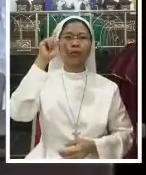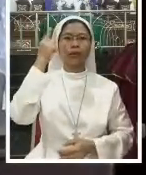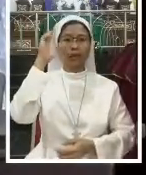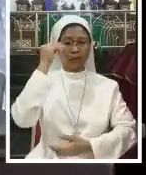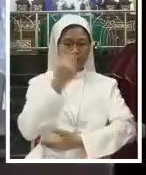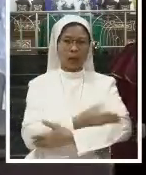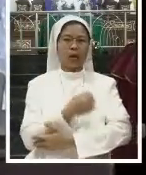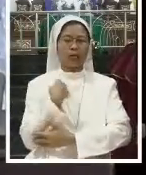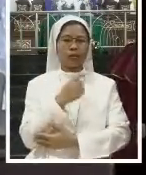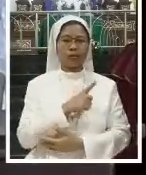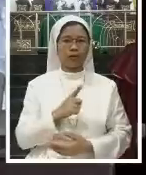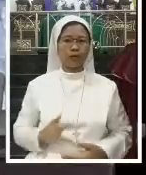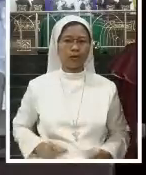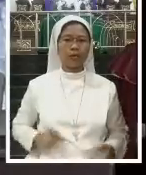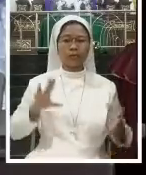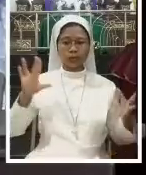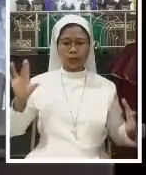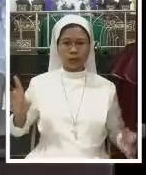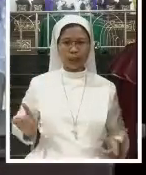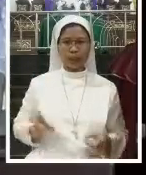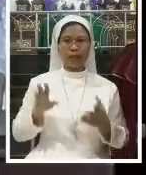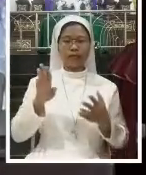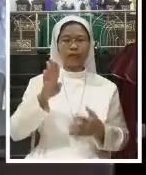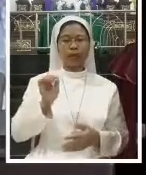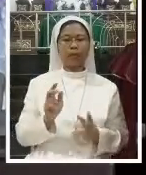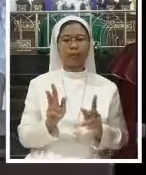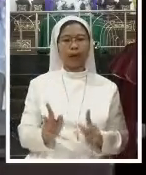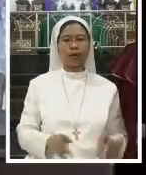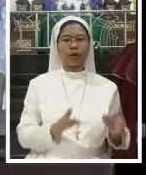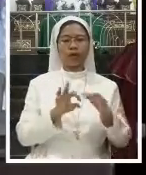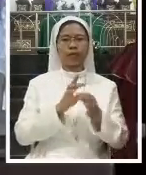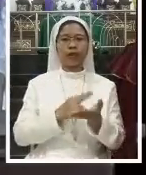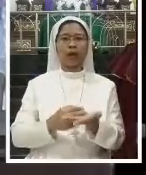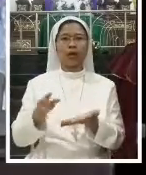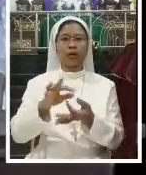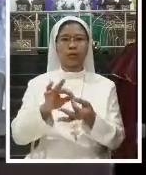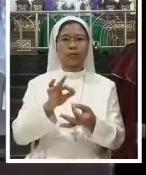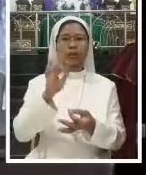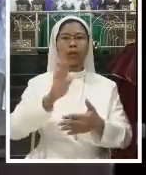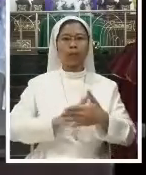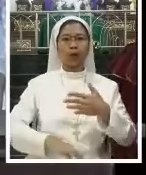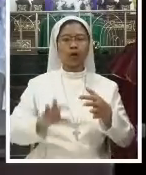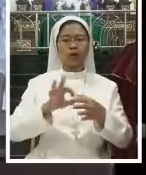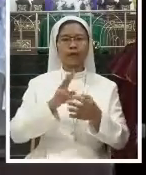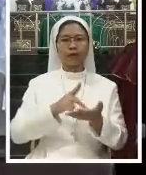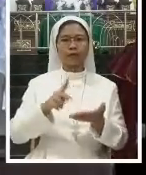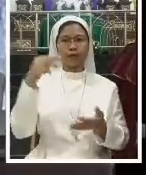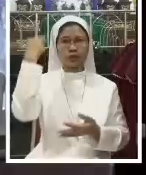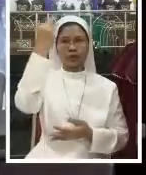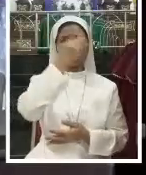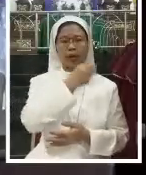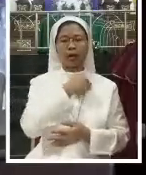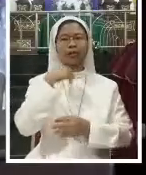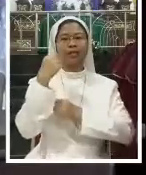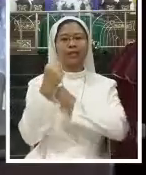kagurang nanta, ipinangidam huli kang Espiritu Santo, namundag ki Virgen Maria, pinasakitan